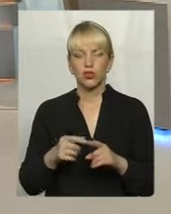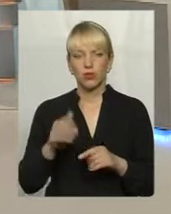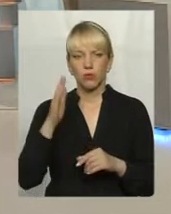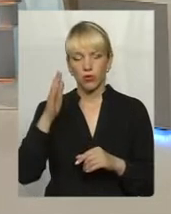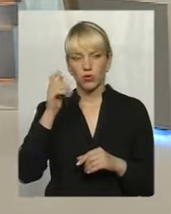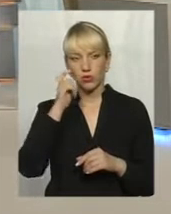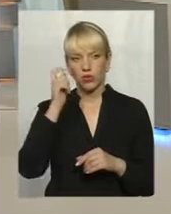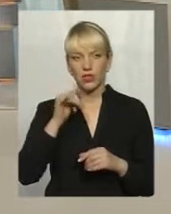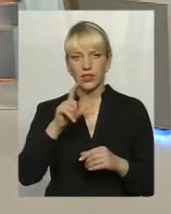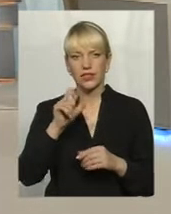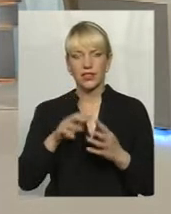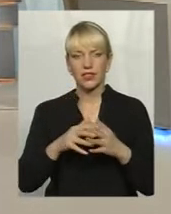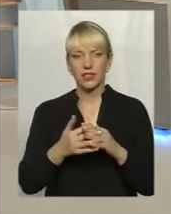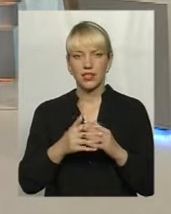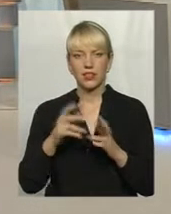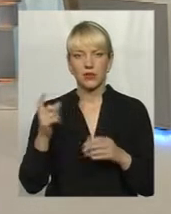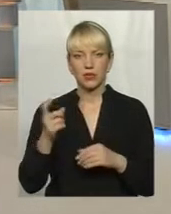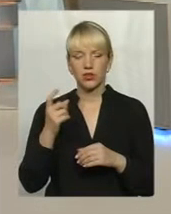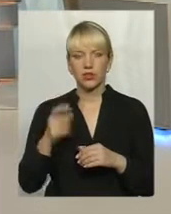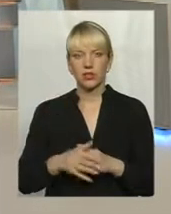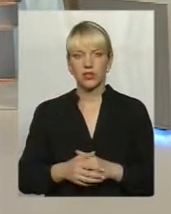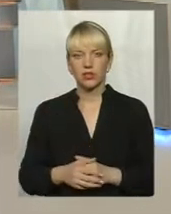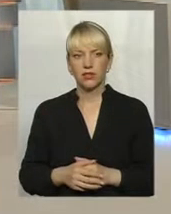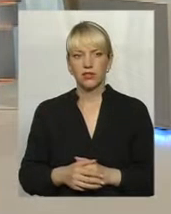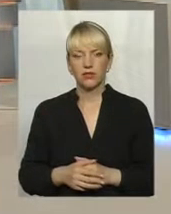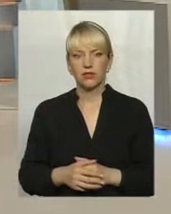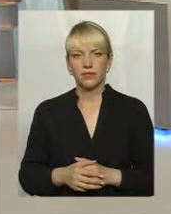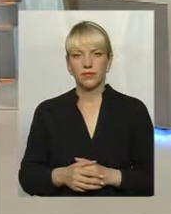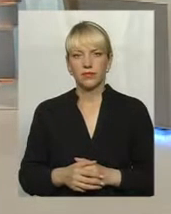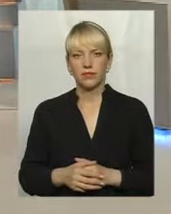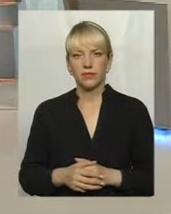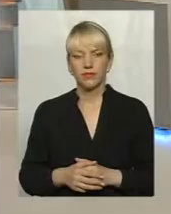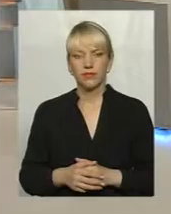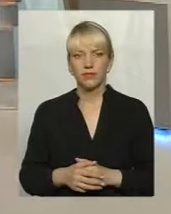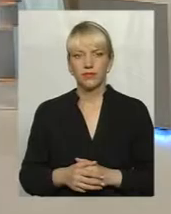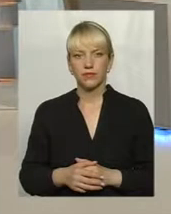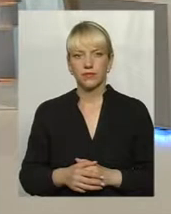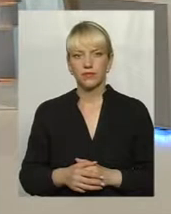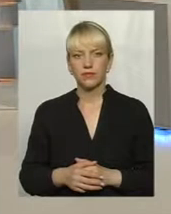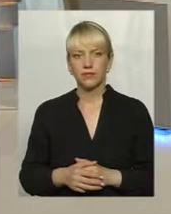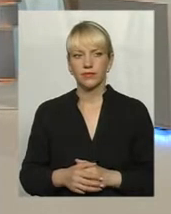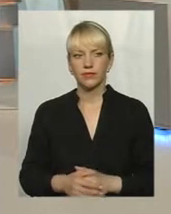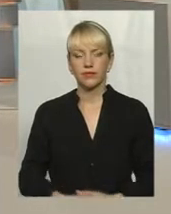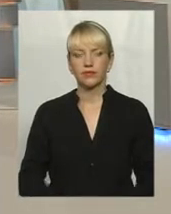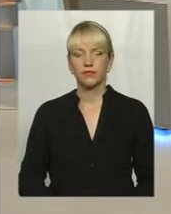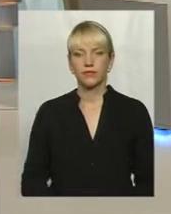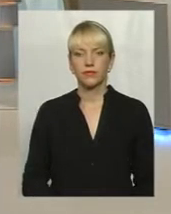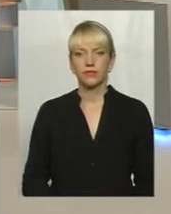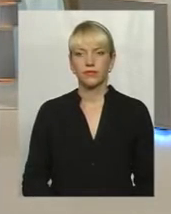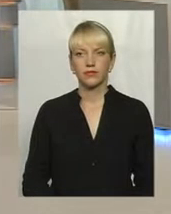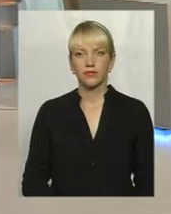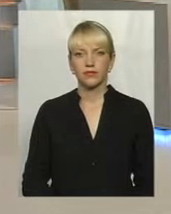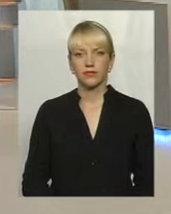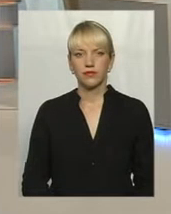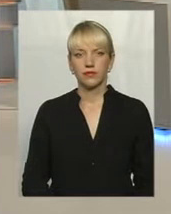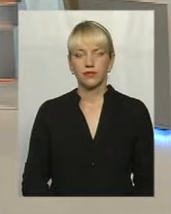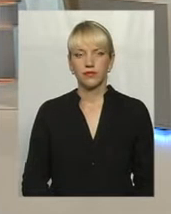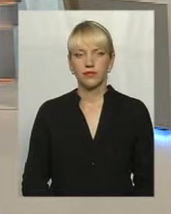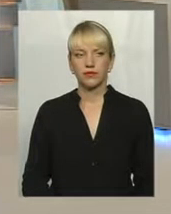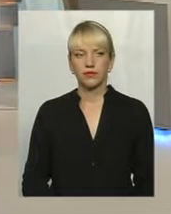чесним хазяйством. Хоча ви займете російські дані в Сполучених Штатах, російські дані